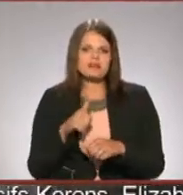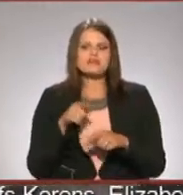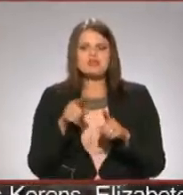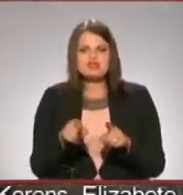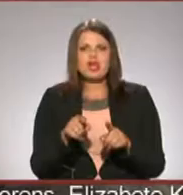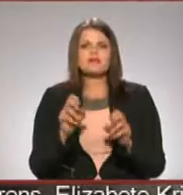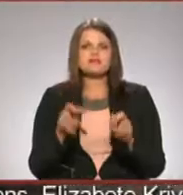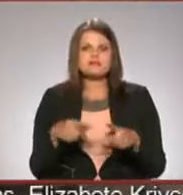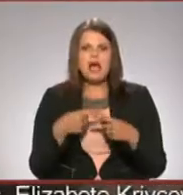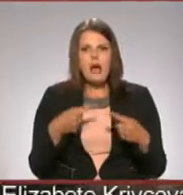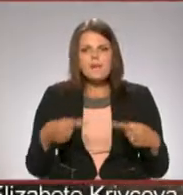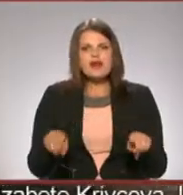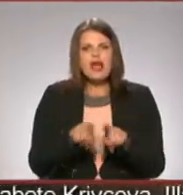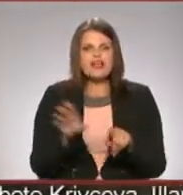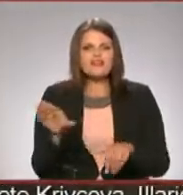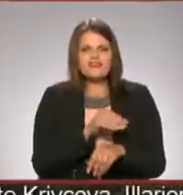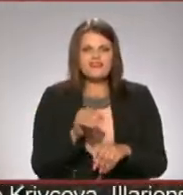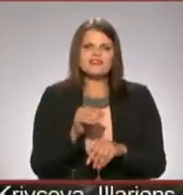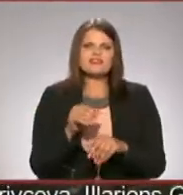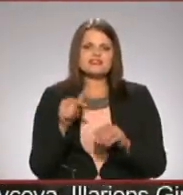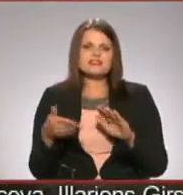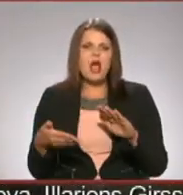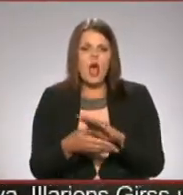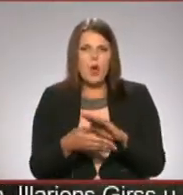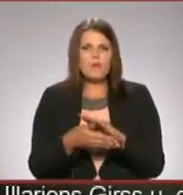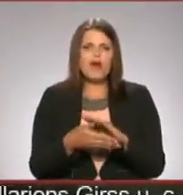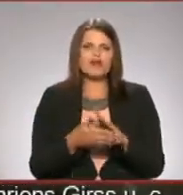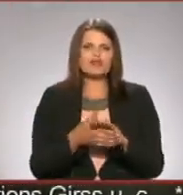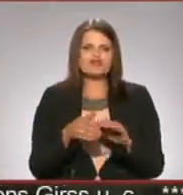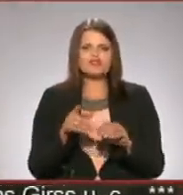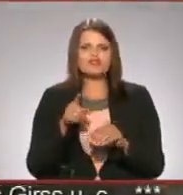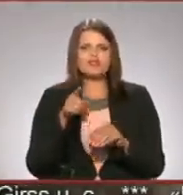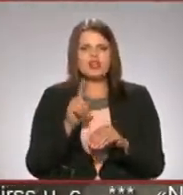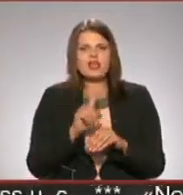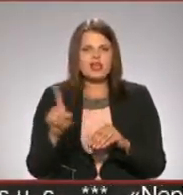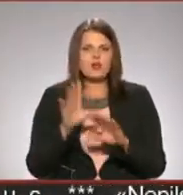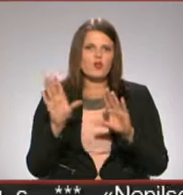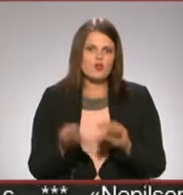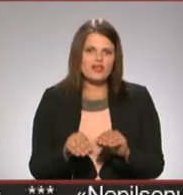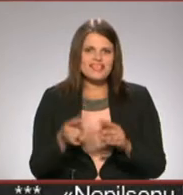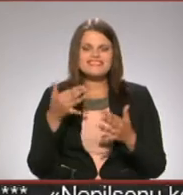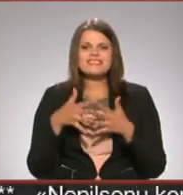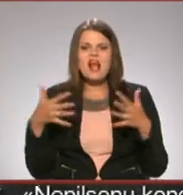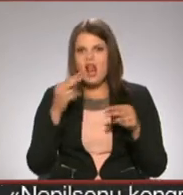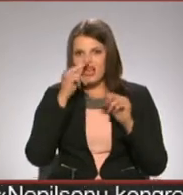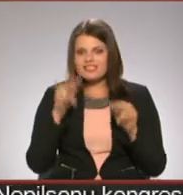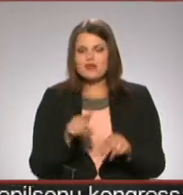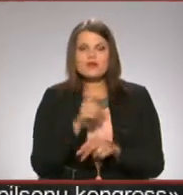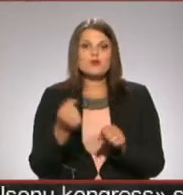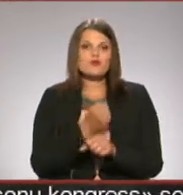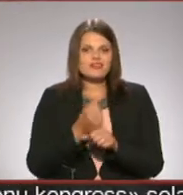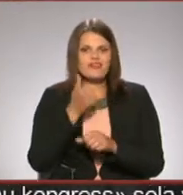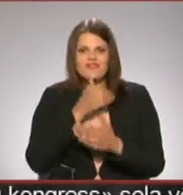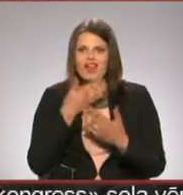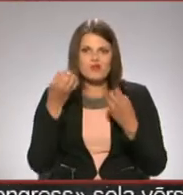šādiem aprātiem arī visu skantīts apakšā visur tiek nodzēsts. Cik lieli zaudējumi nodarīti, vēl